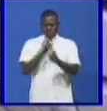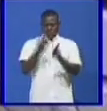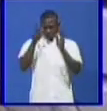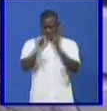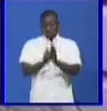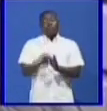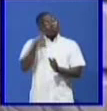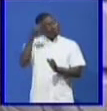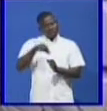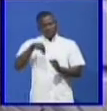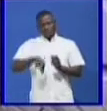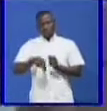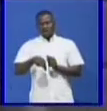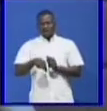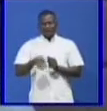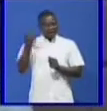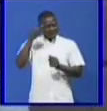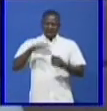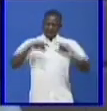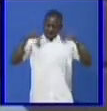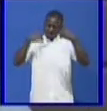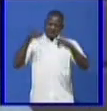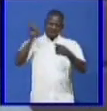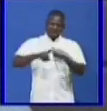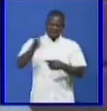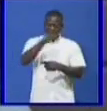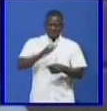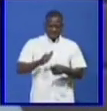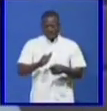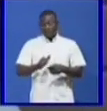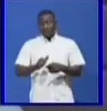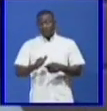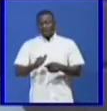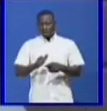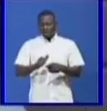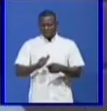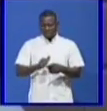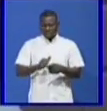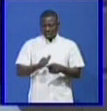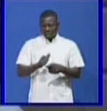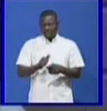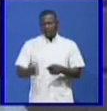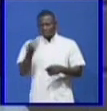quand même qu'elle a réussi à décortiquer un peu toutes les étapes